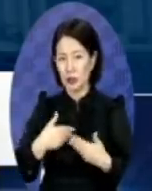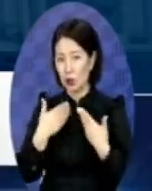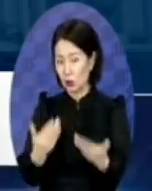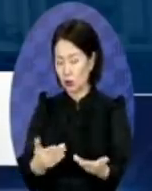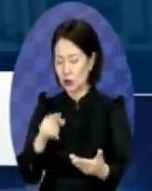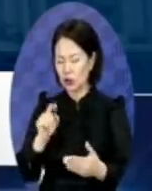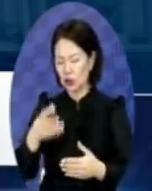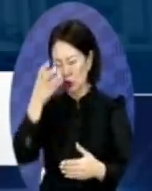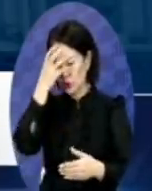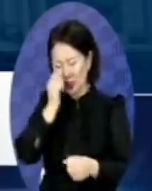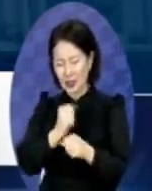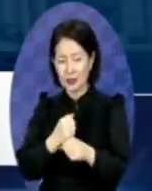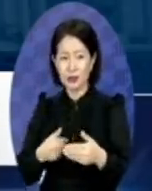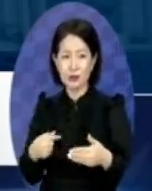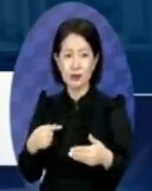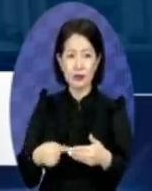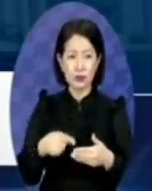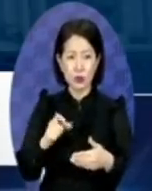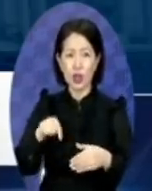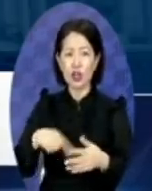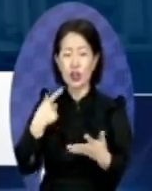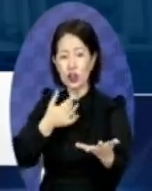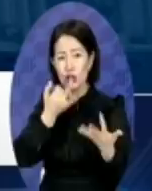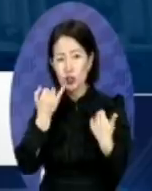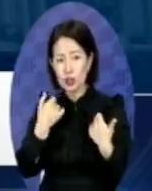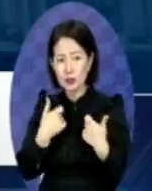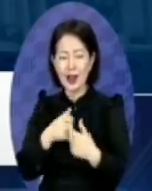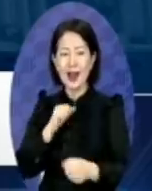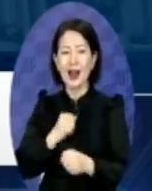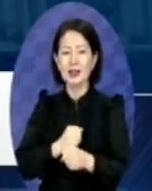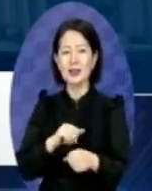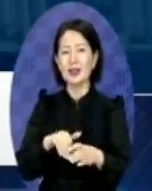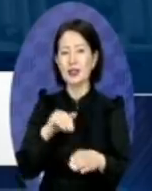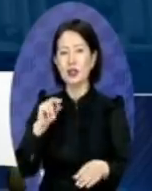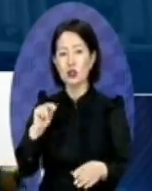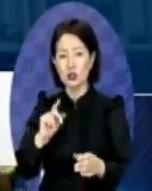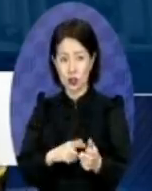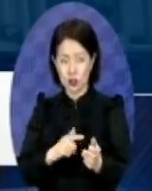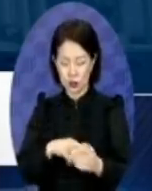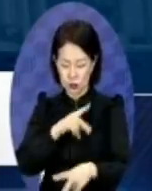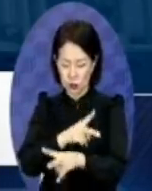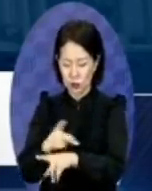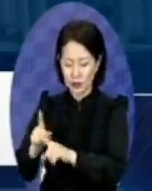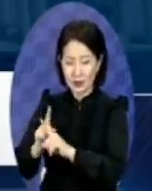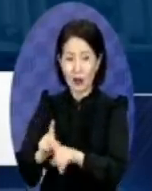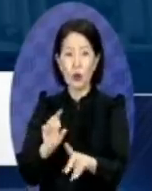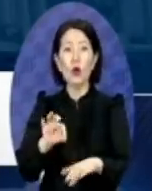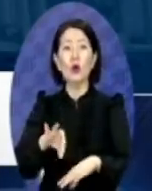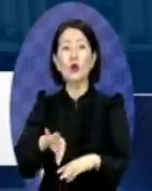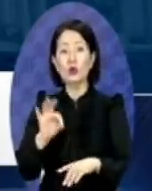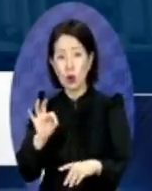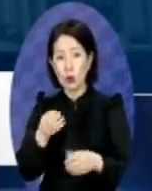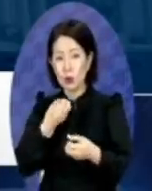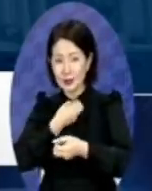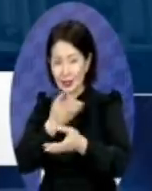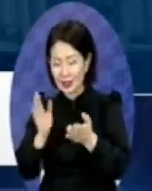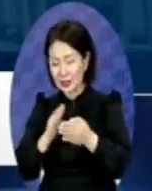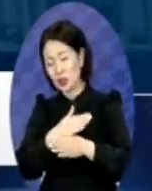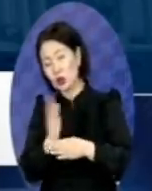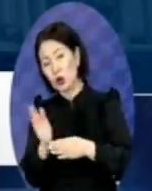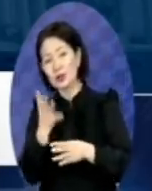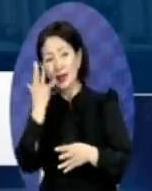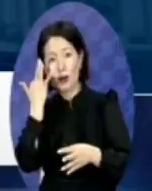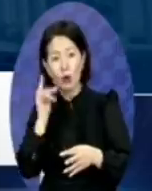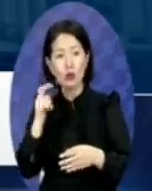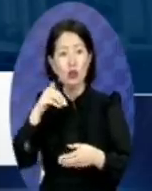албан хаагчийн хувьд энэ 7 өнөгтөө багтаж ажилласан чөлөөлөгдөх ёстой. Хуулийн дагуу сонгууль товлосон зарласнаас хойших 5